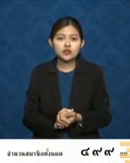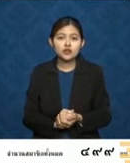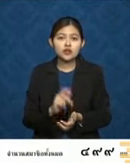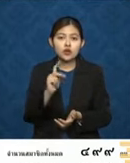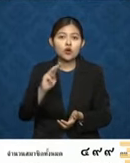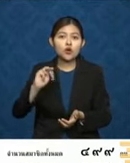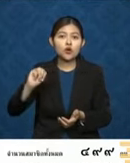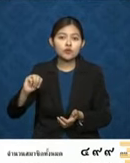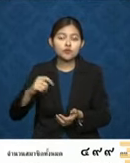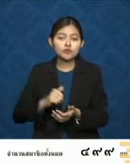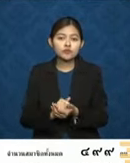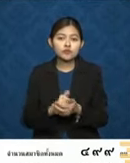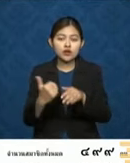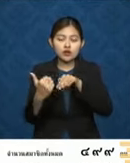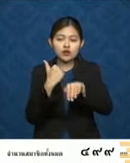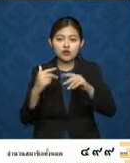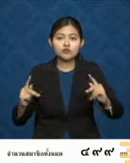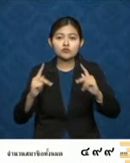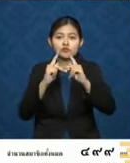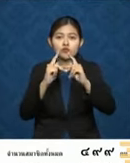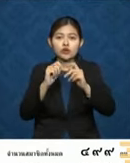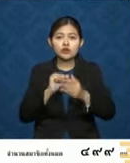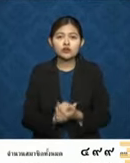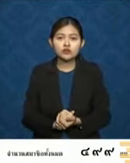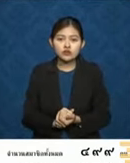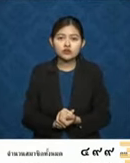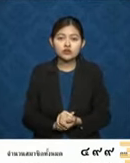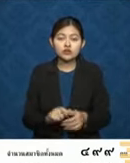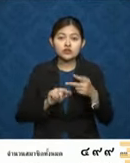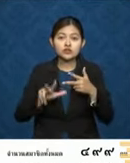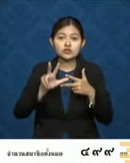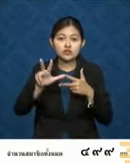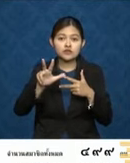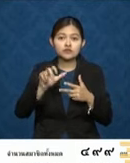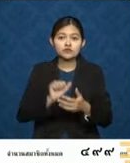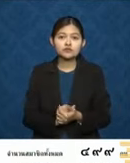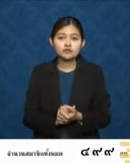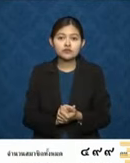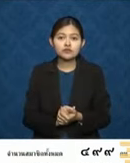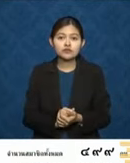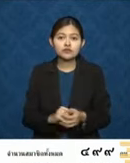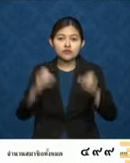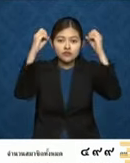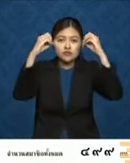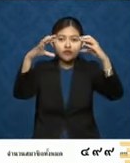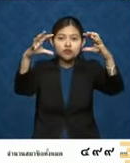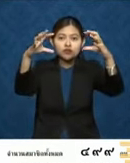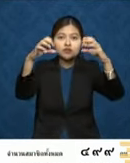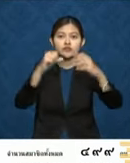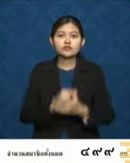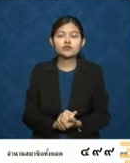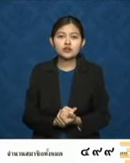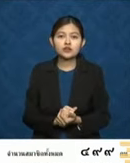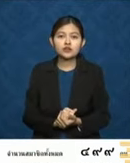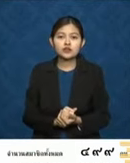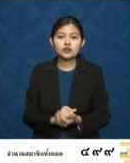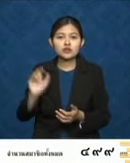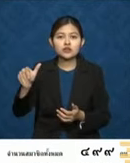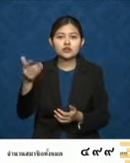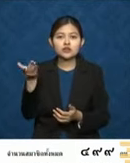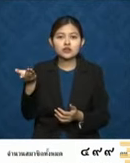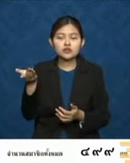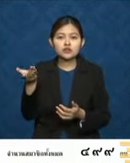หลวงกระทรวงคมนาคมครับเรื่องที่ 3ท่านประธานที่เคารพครับเรื่องไฟฟ้าไฟฟ้าที่ขอมา